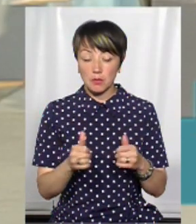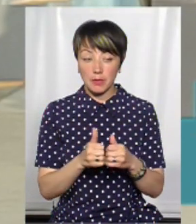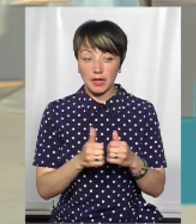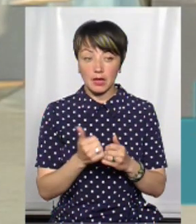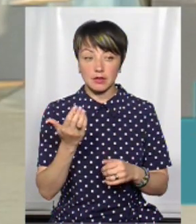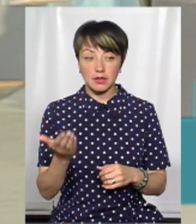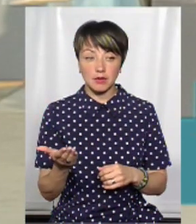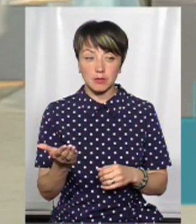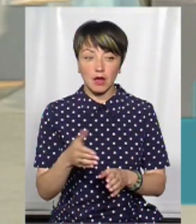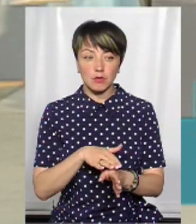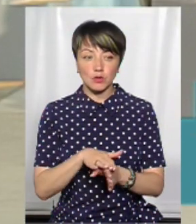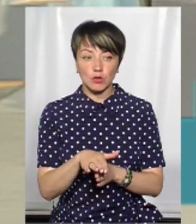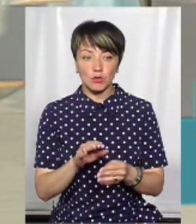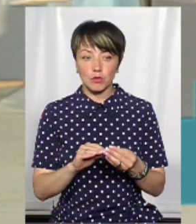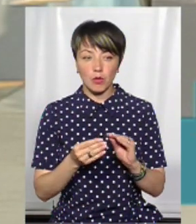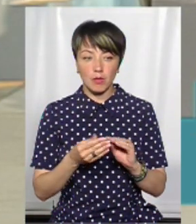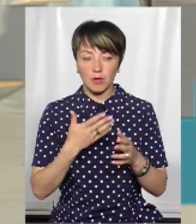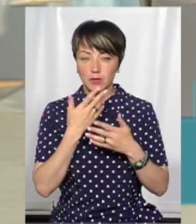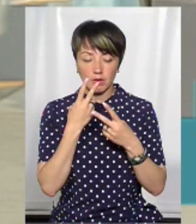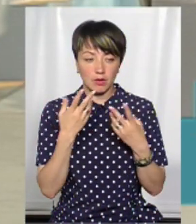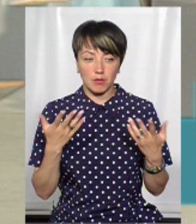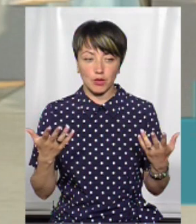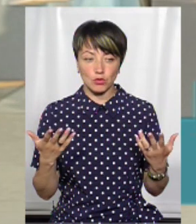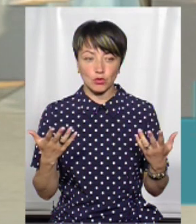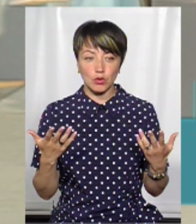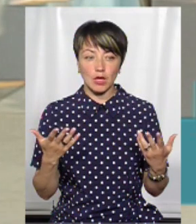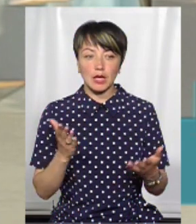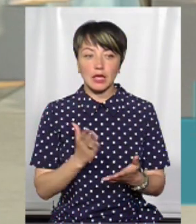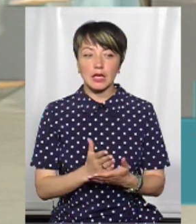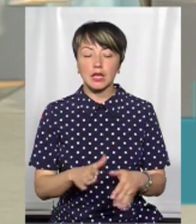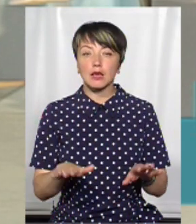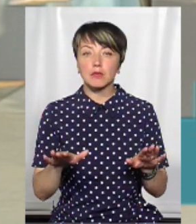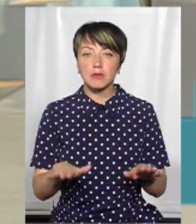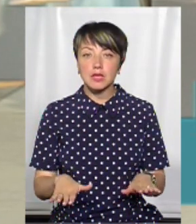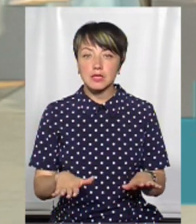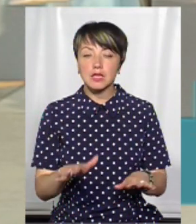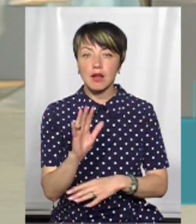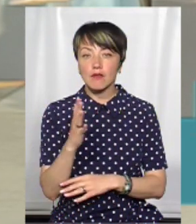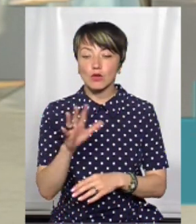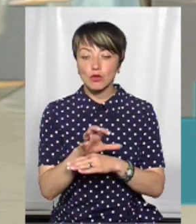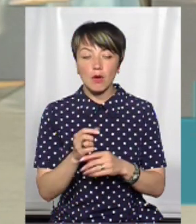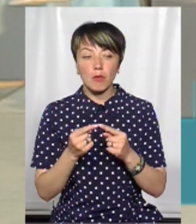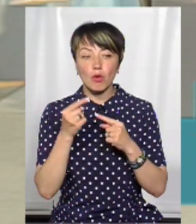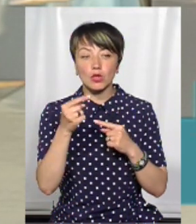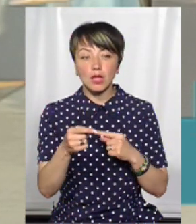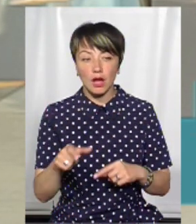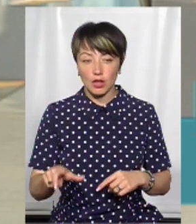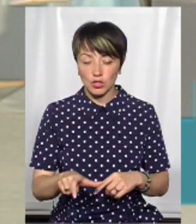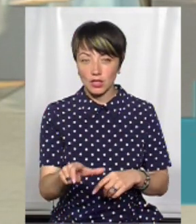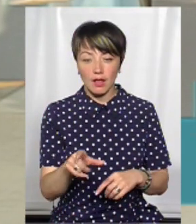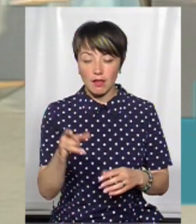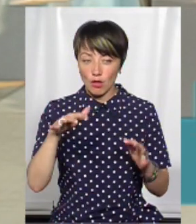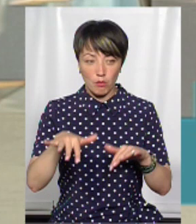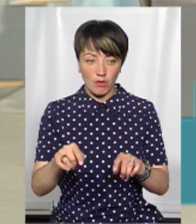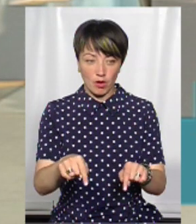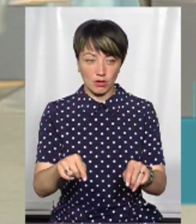тебе, тут абсолютно я проблем не бачу. Тим більше є місце для вигулу собак подалі від річки, да? Ну, не на самому